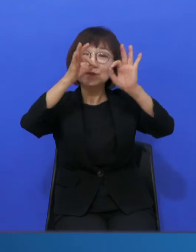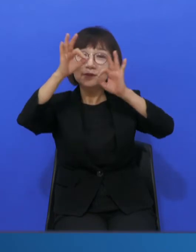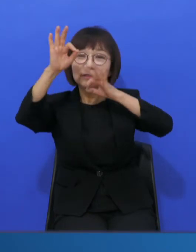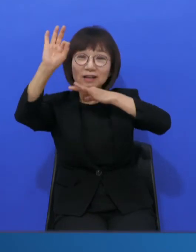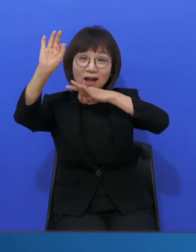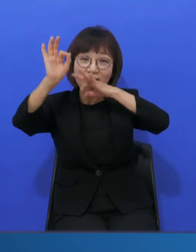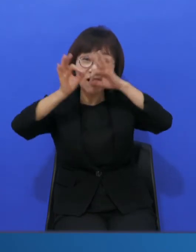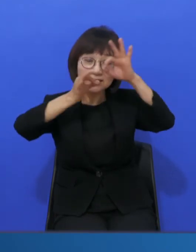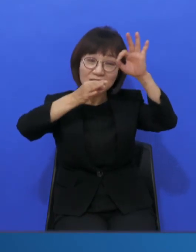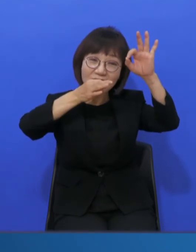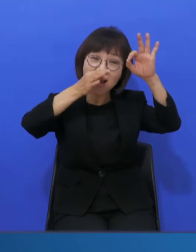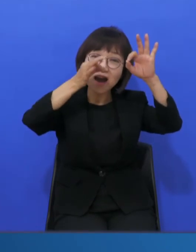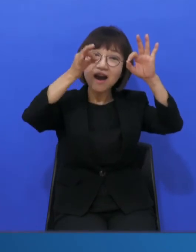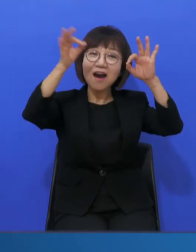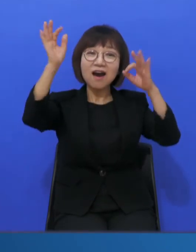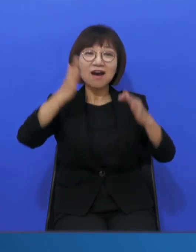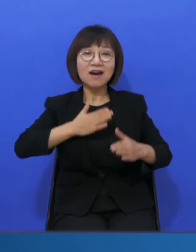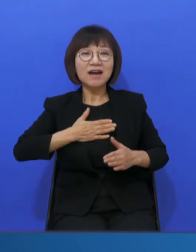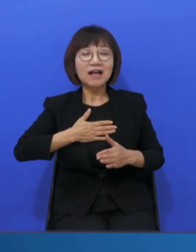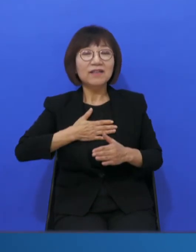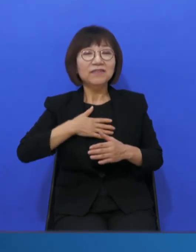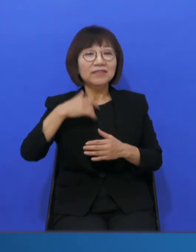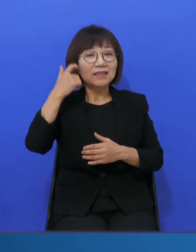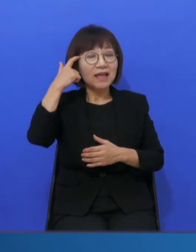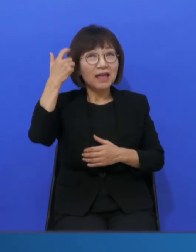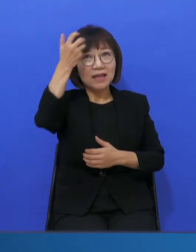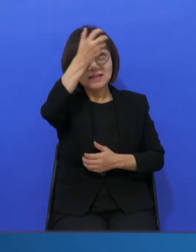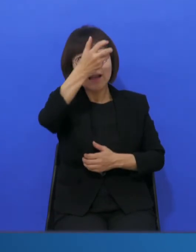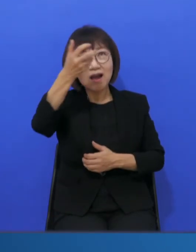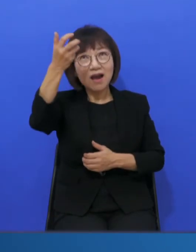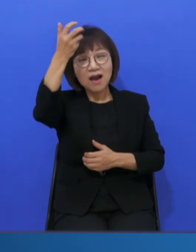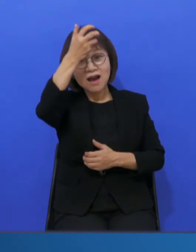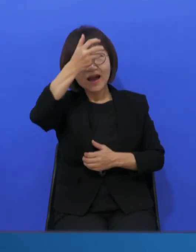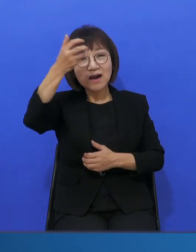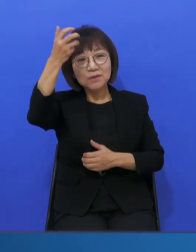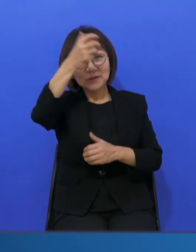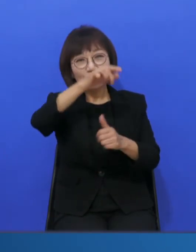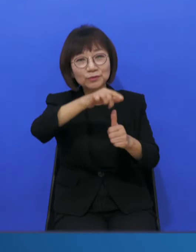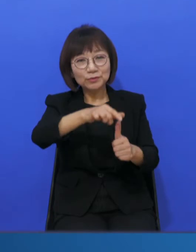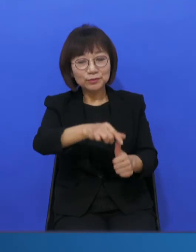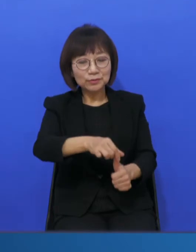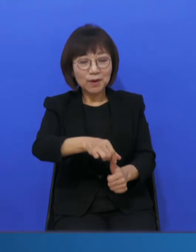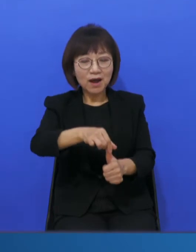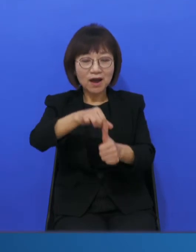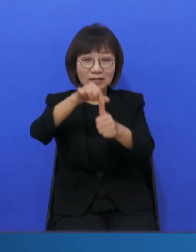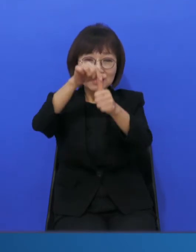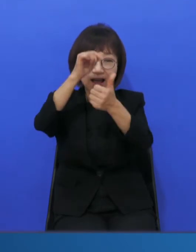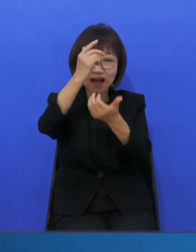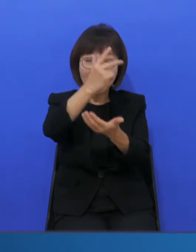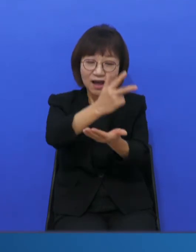높이 불러서 내 영혼을